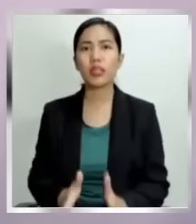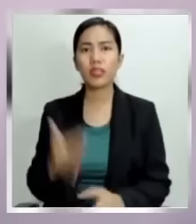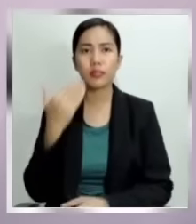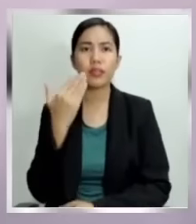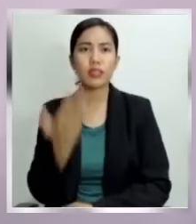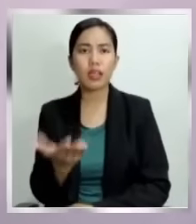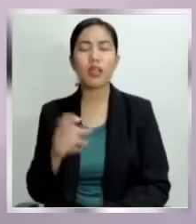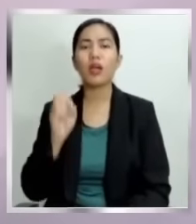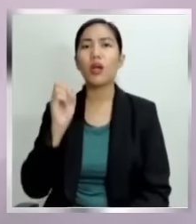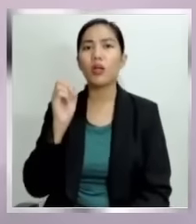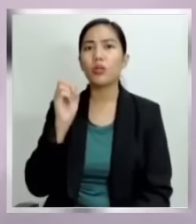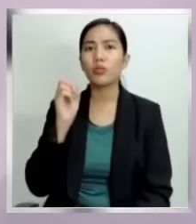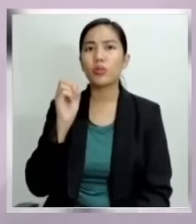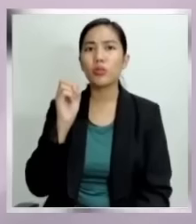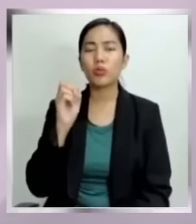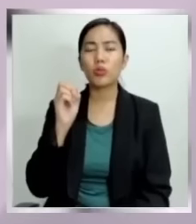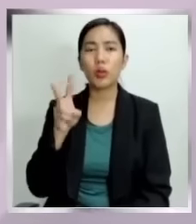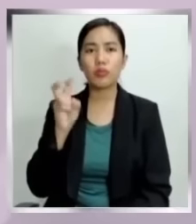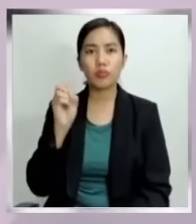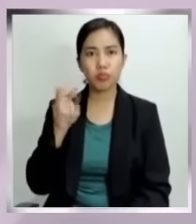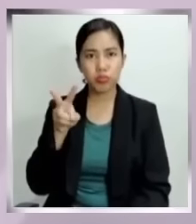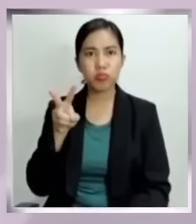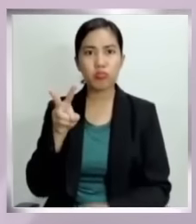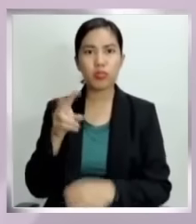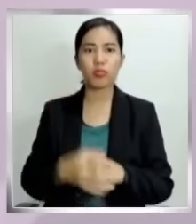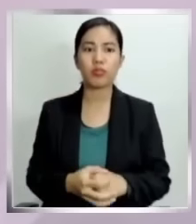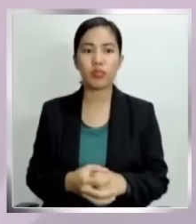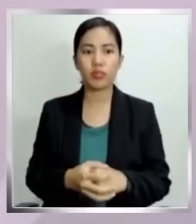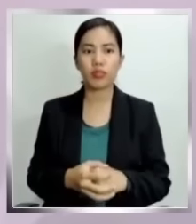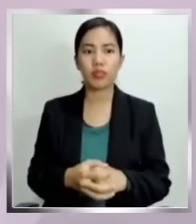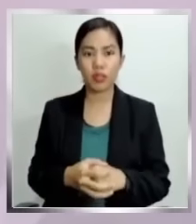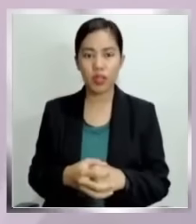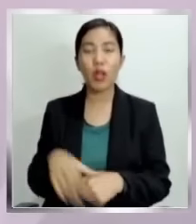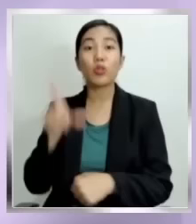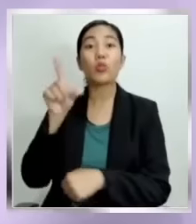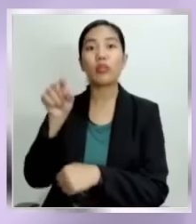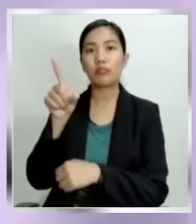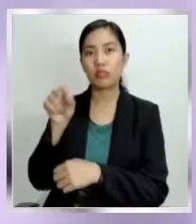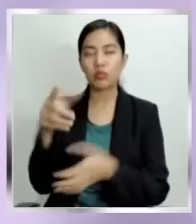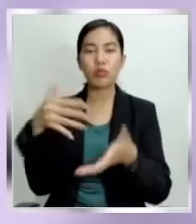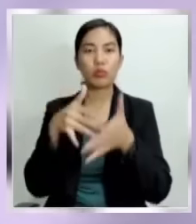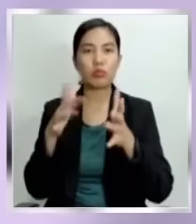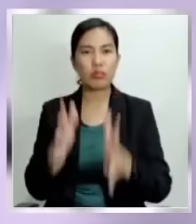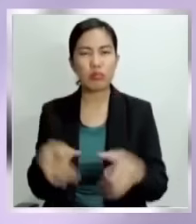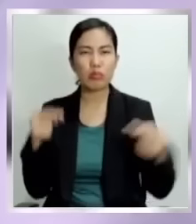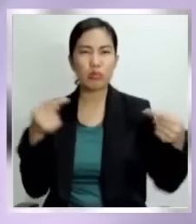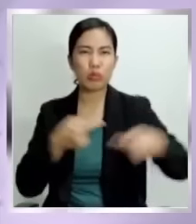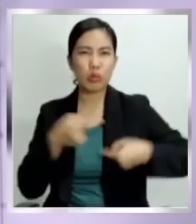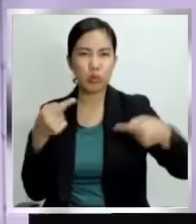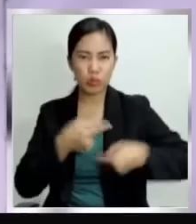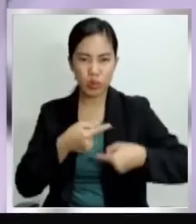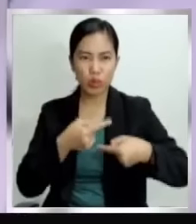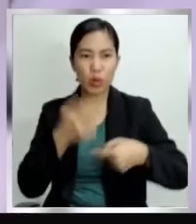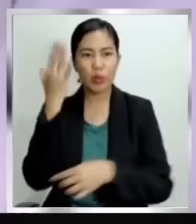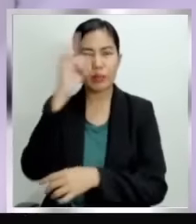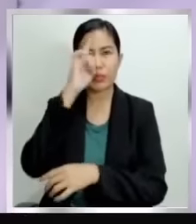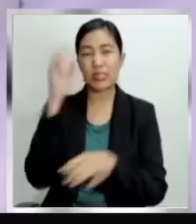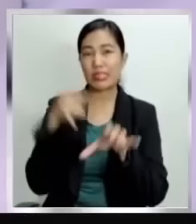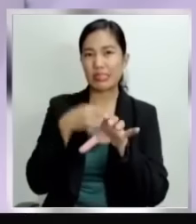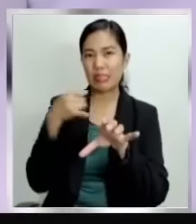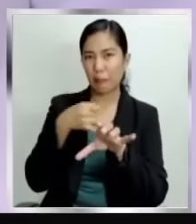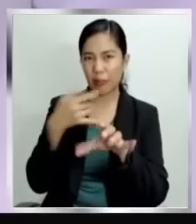sugatan matapos ma-aksidente ang sinasakyan nilang jeep sa Zamboanga del Norte. Ayon sa mga pulis, nawalan umano ng preno ang jeep